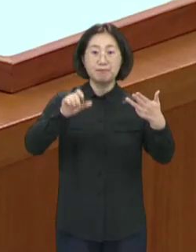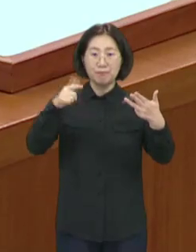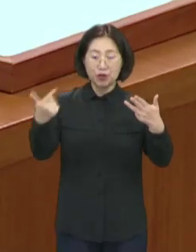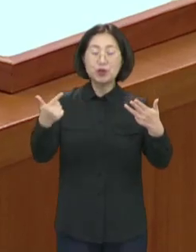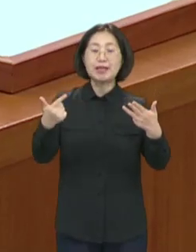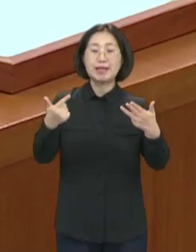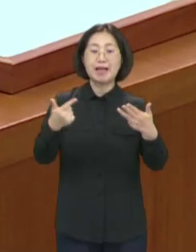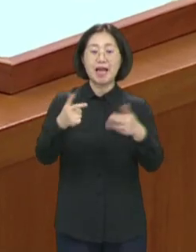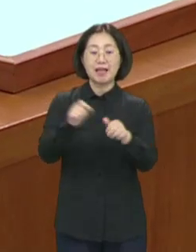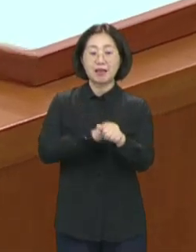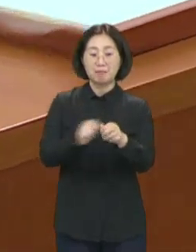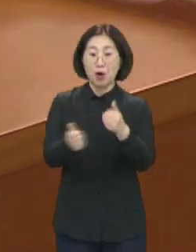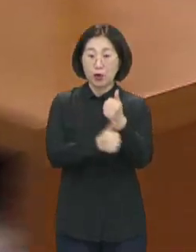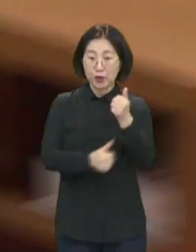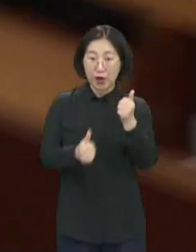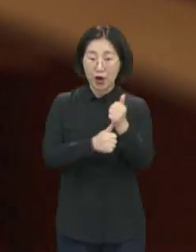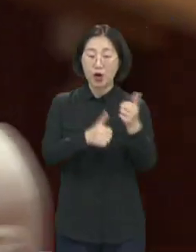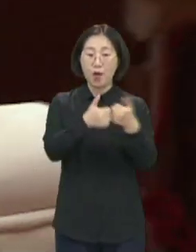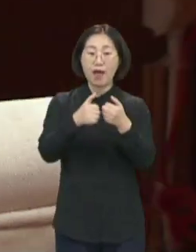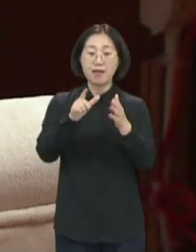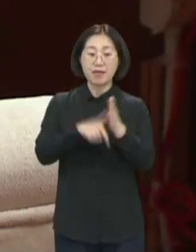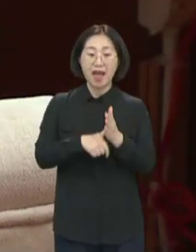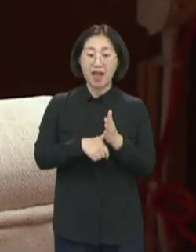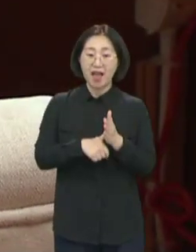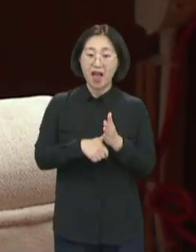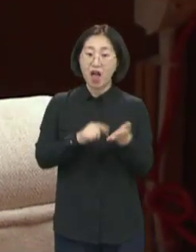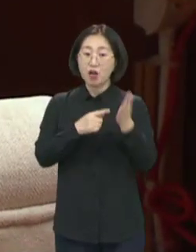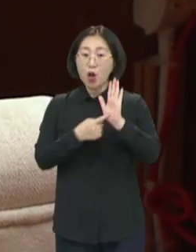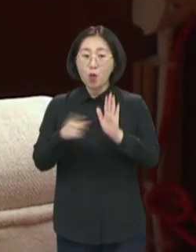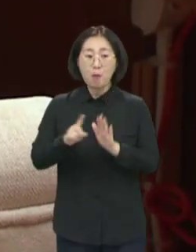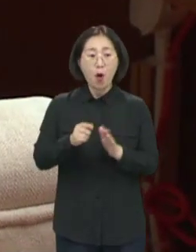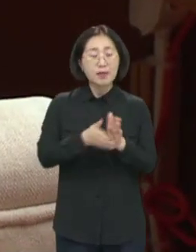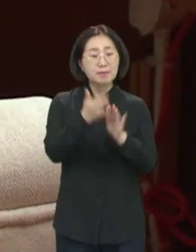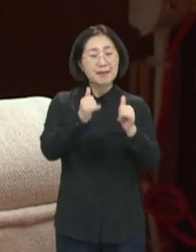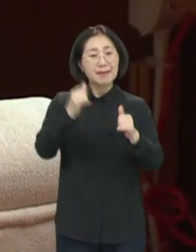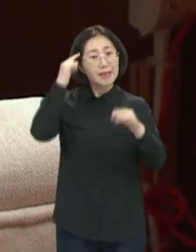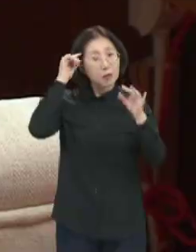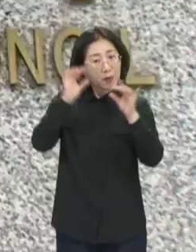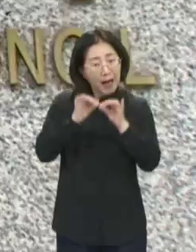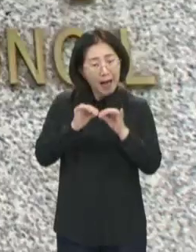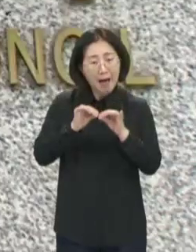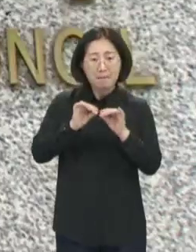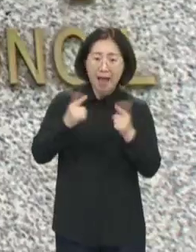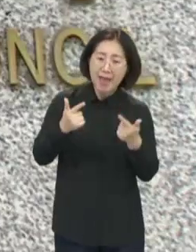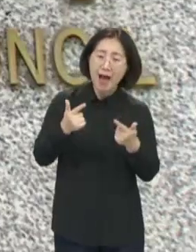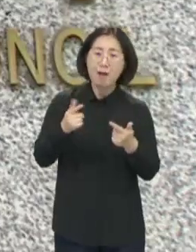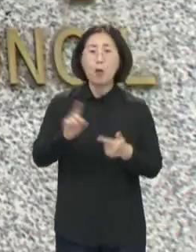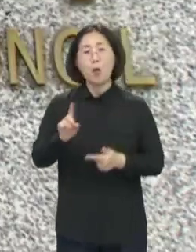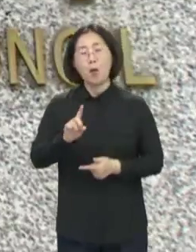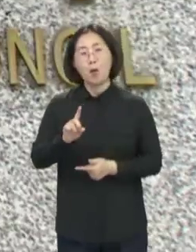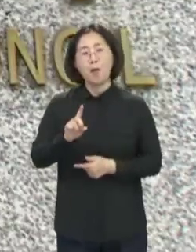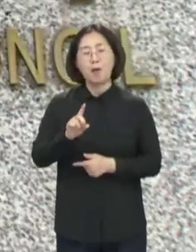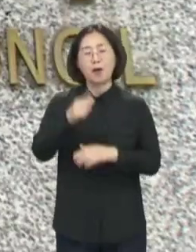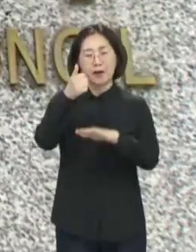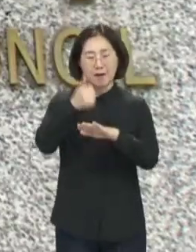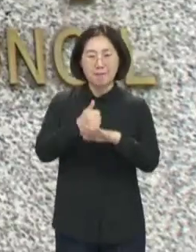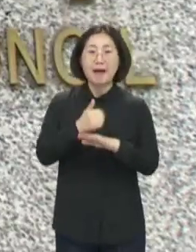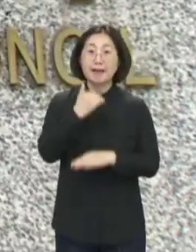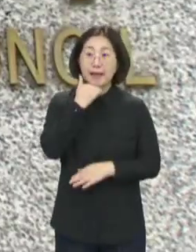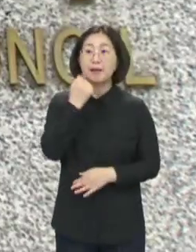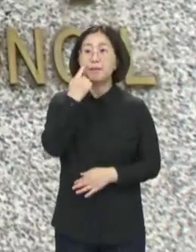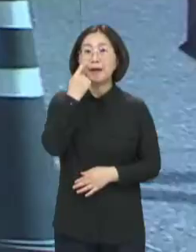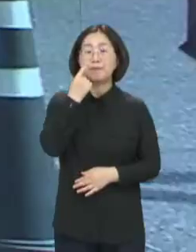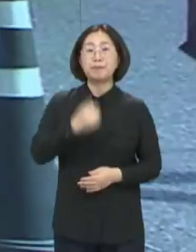대전시의회 윤리특별위원회에서 시민들이 납득할 수 있는 징계 수위가 나올지 주목됩니다. TJB 조형준입니다.